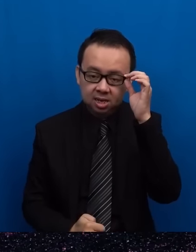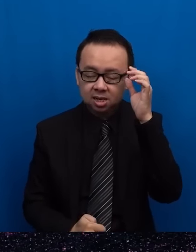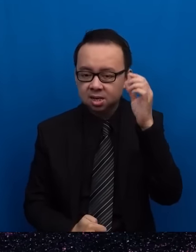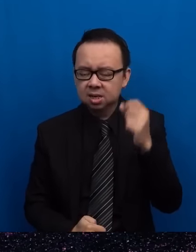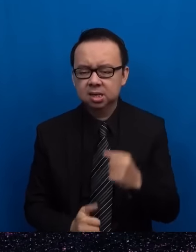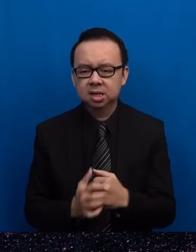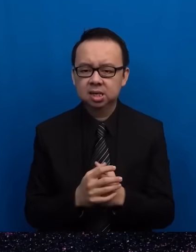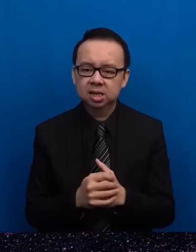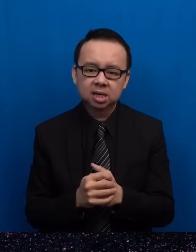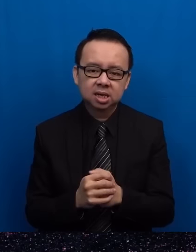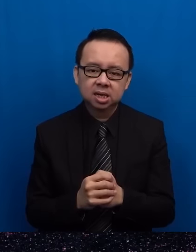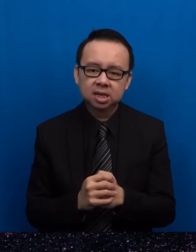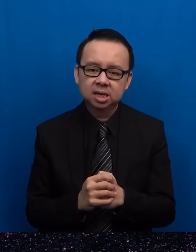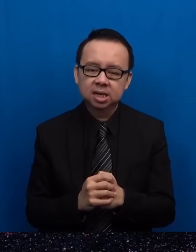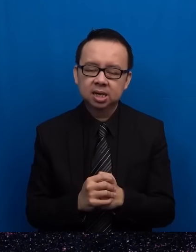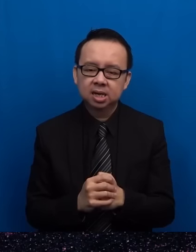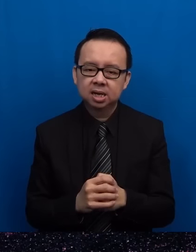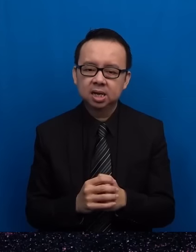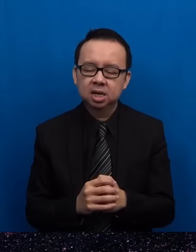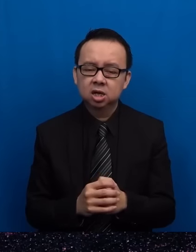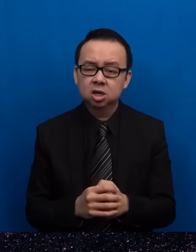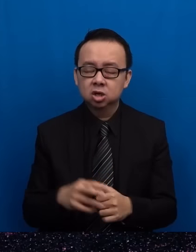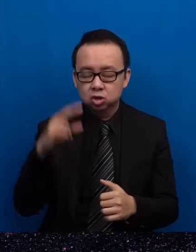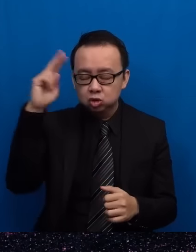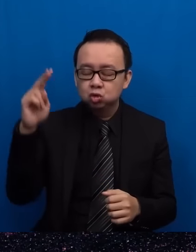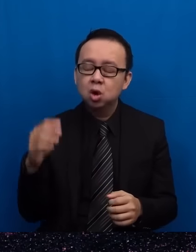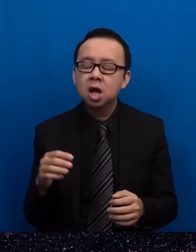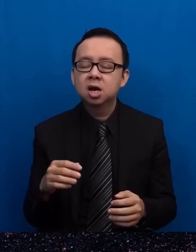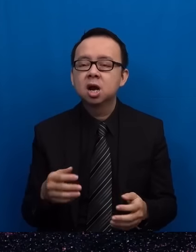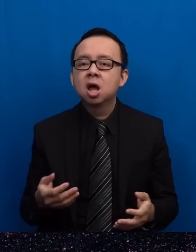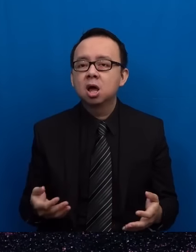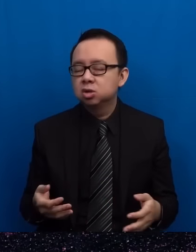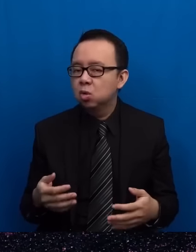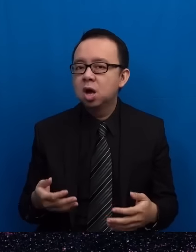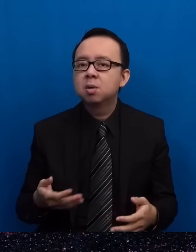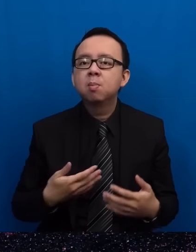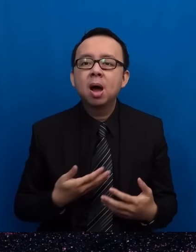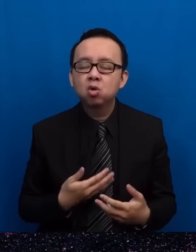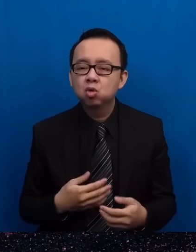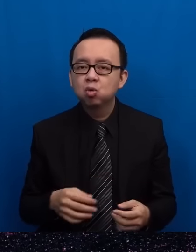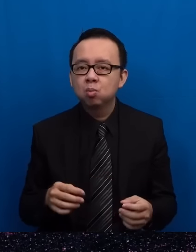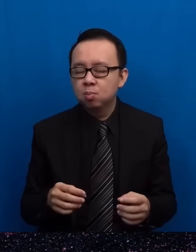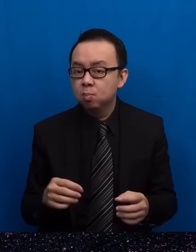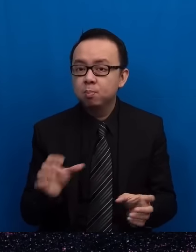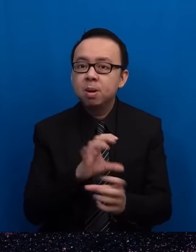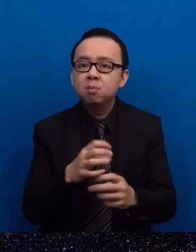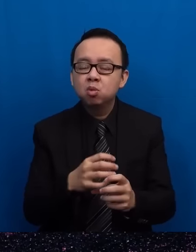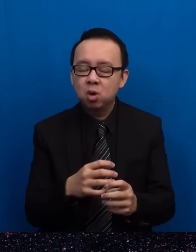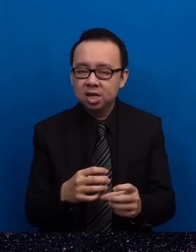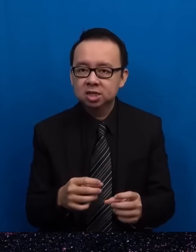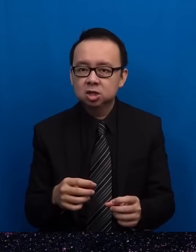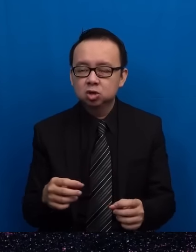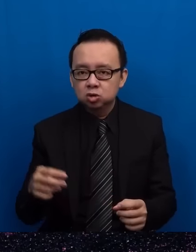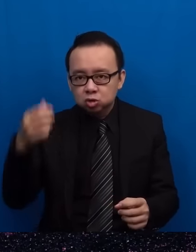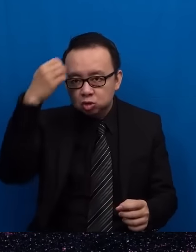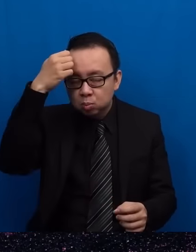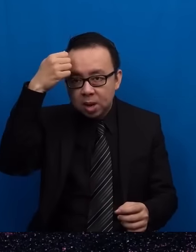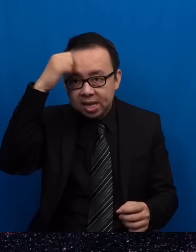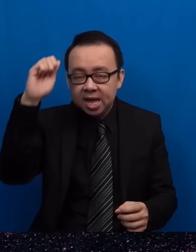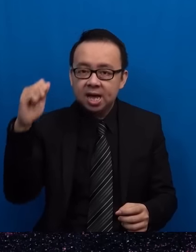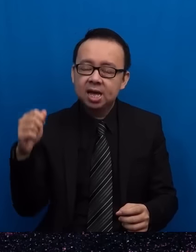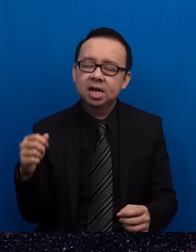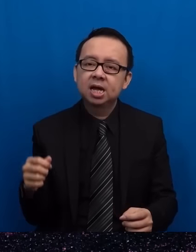tua. Tuhan mau meragi dulu doamu. Memastikan waktu nanti dijawab, situasi hidup